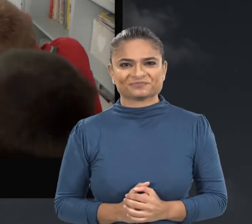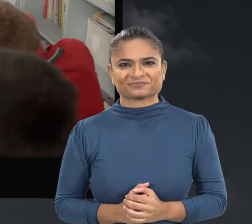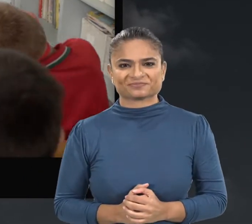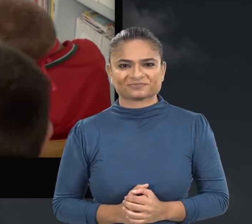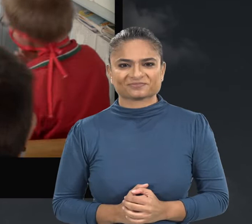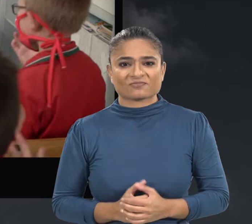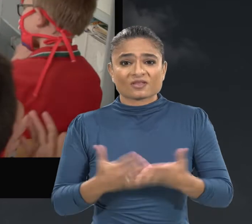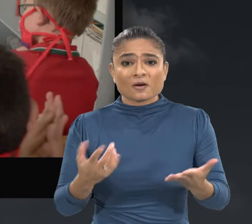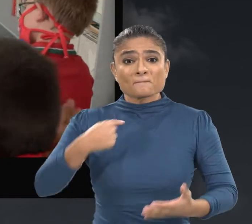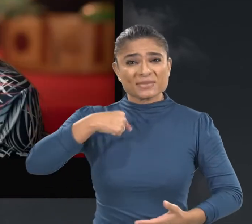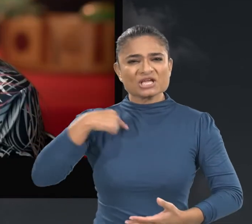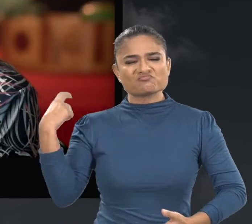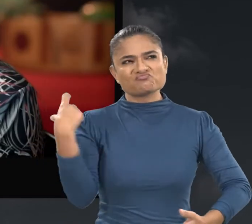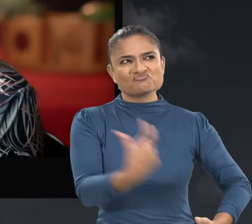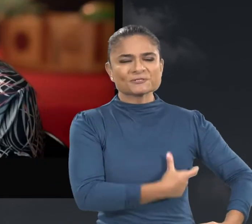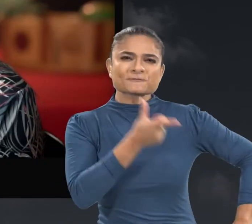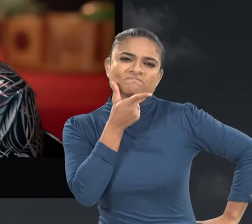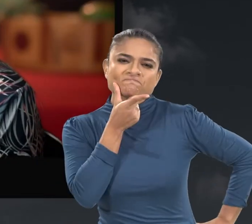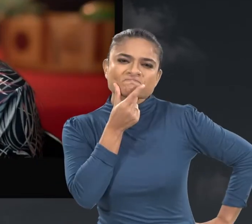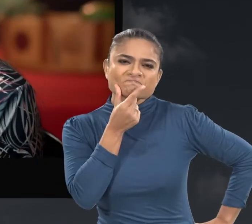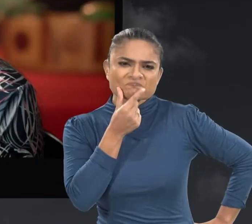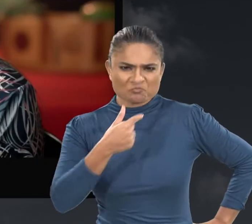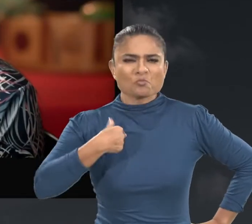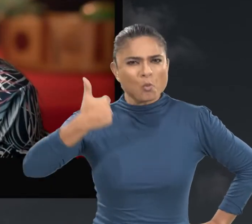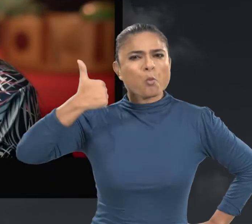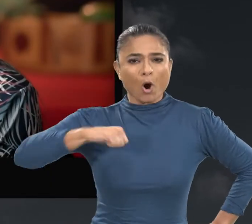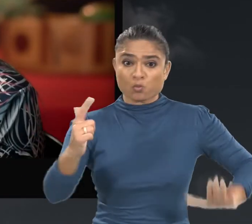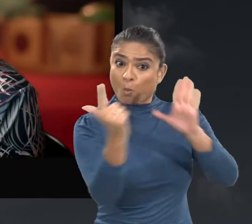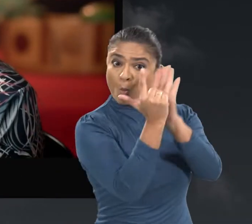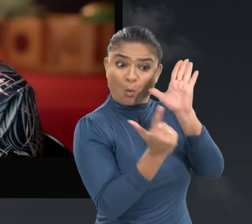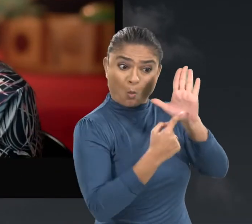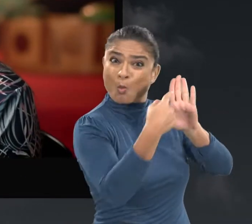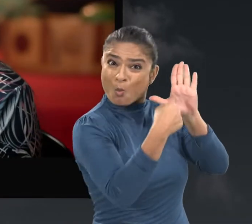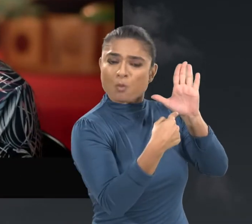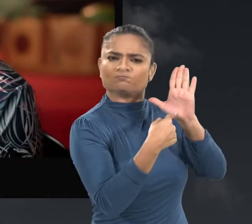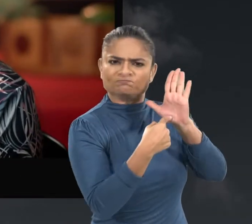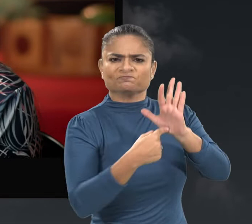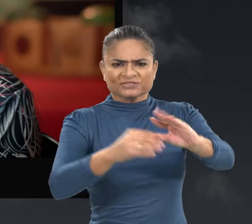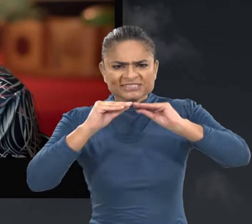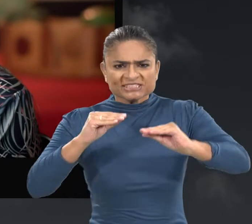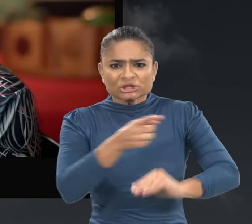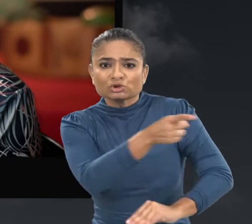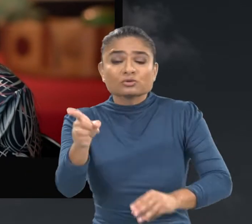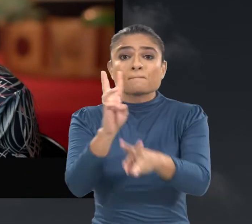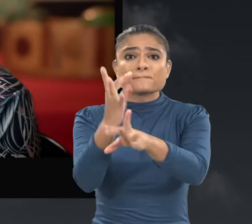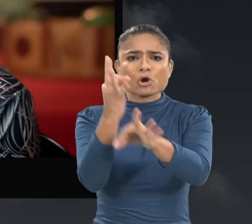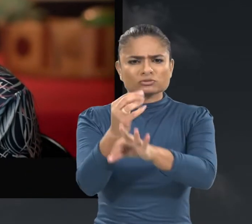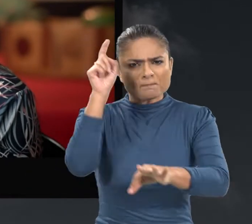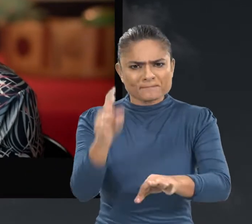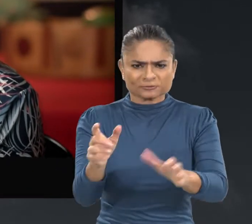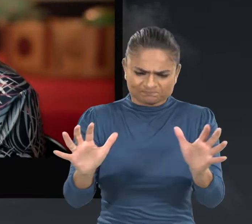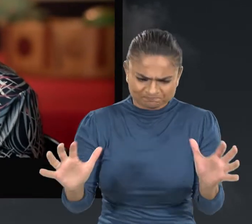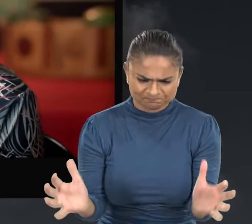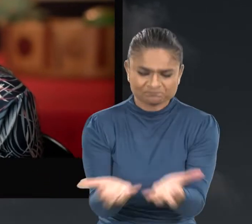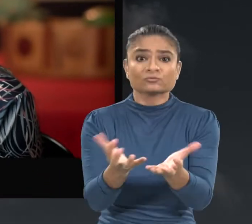lewe. As ek president was, sou ek wette maak sodat alle mense met gestremthede